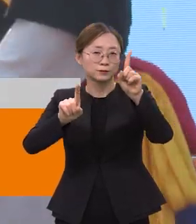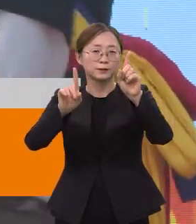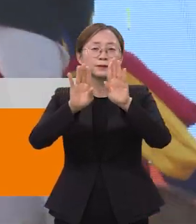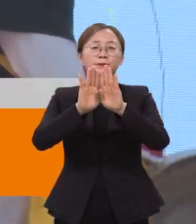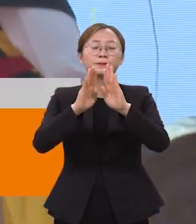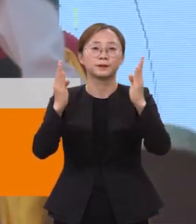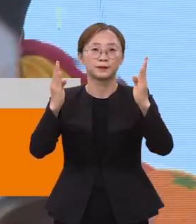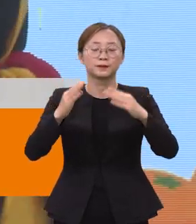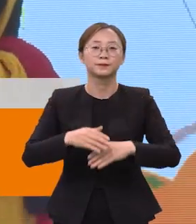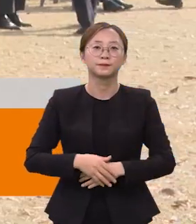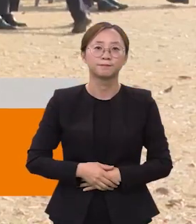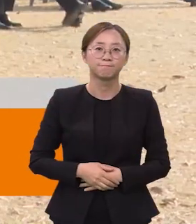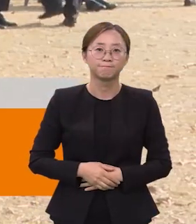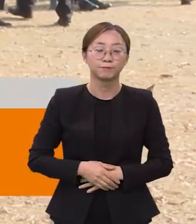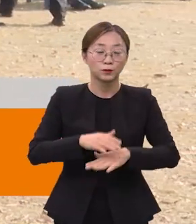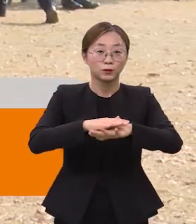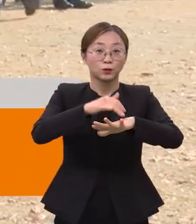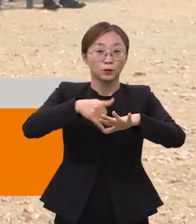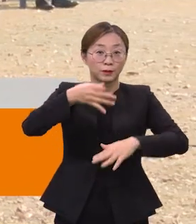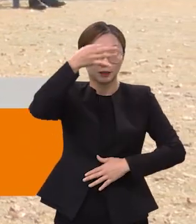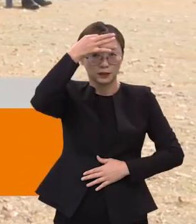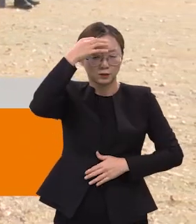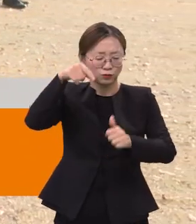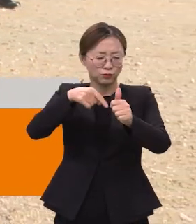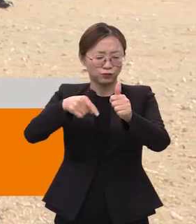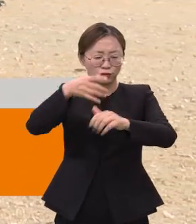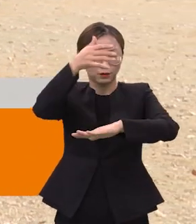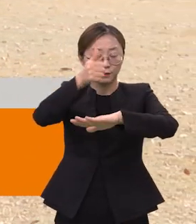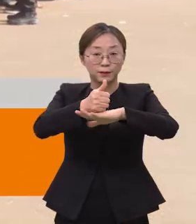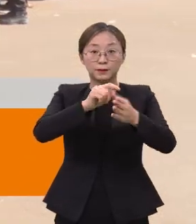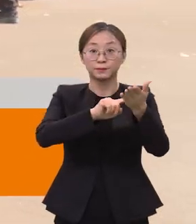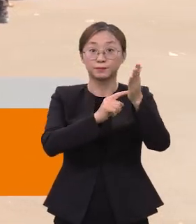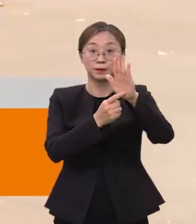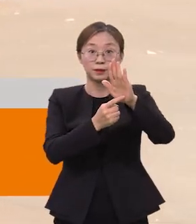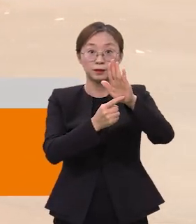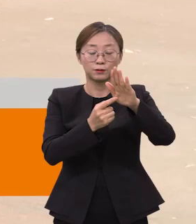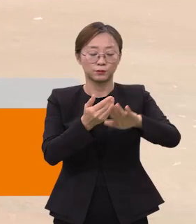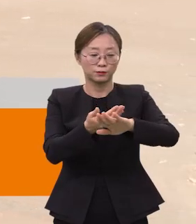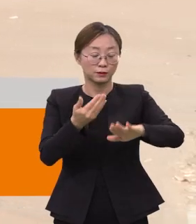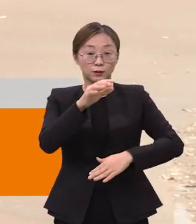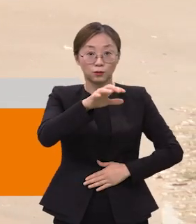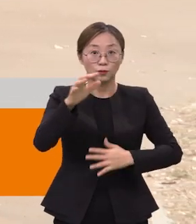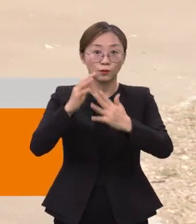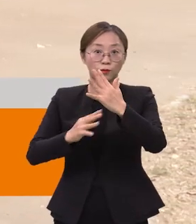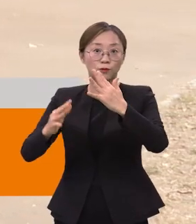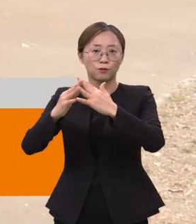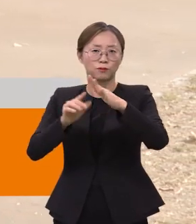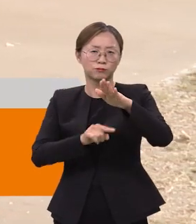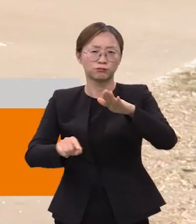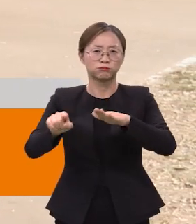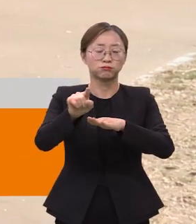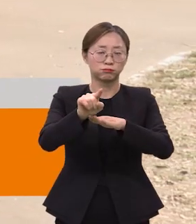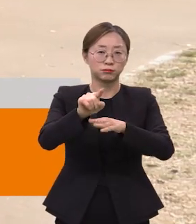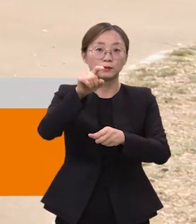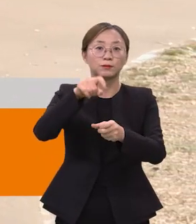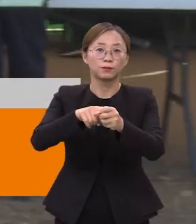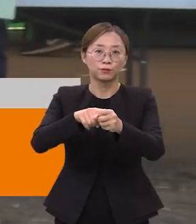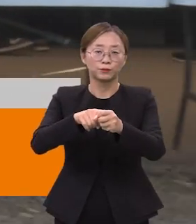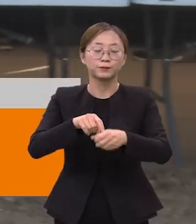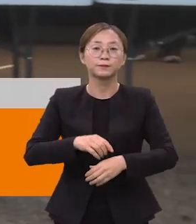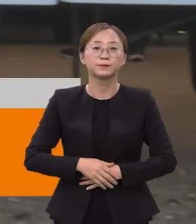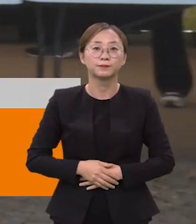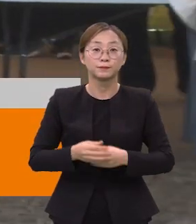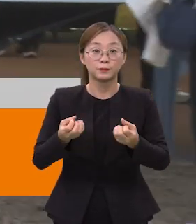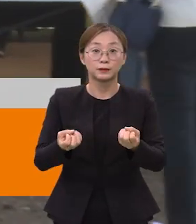11일에 개막됐습니다. 농업 신기술 보급 성과를 공유하고 지역 농업 경쟁력 강화를 위해 마련된 장인데요.